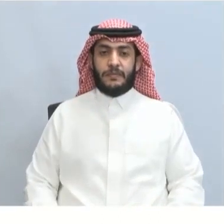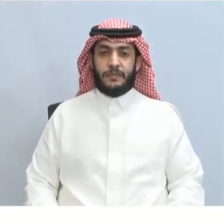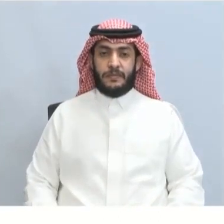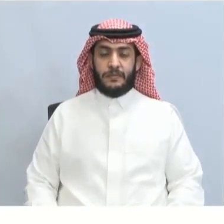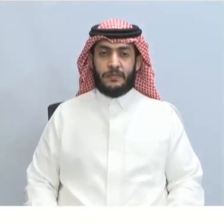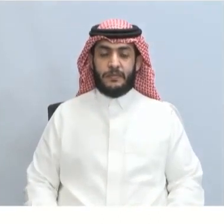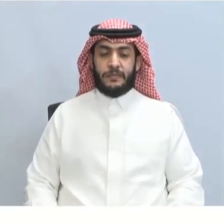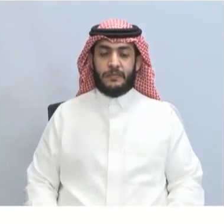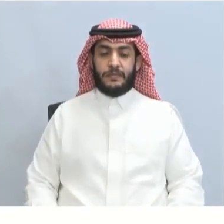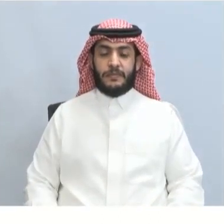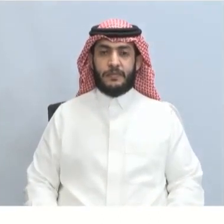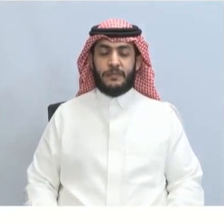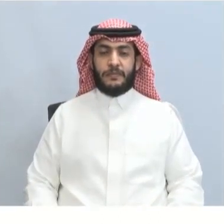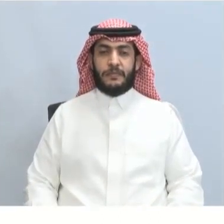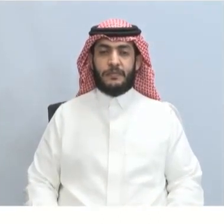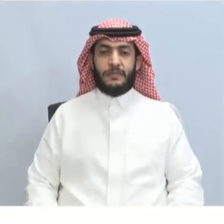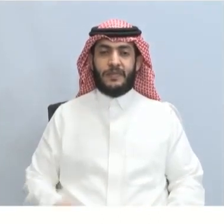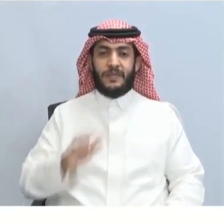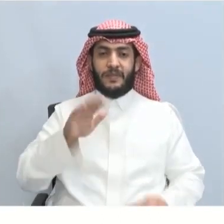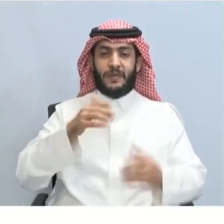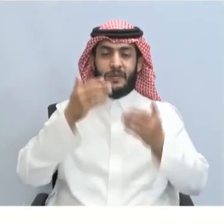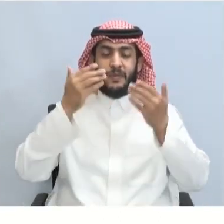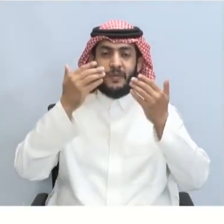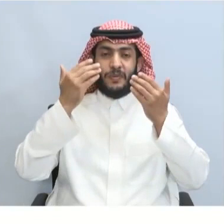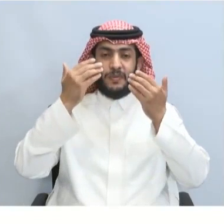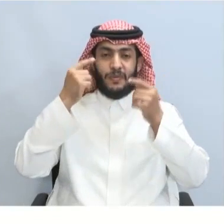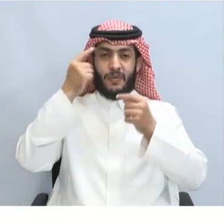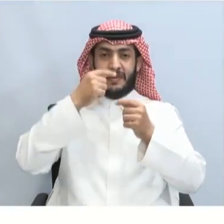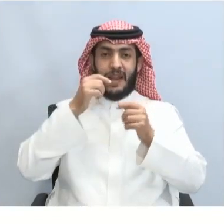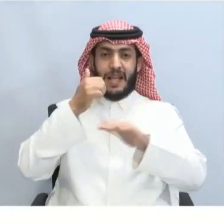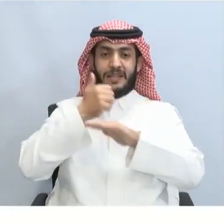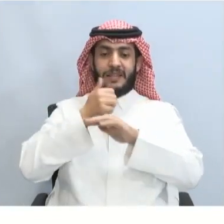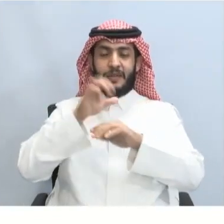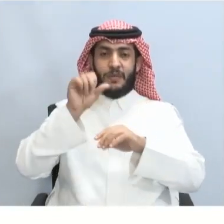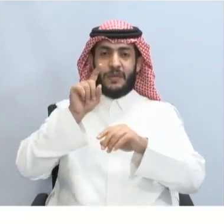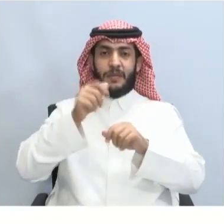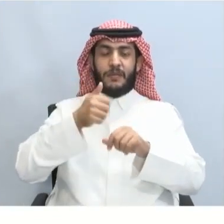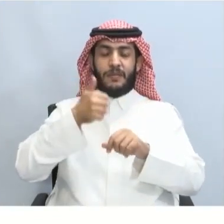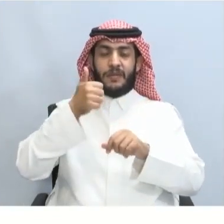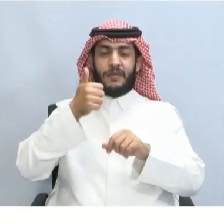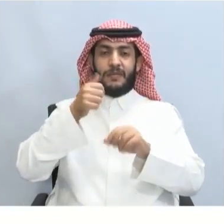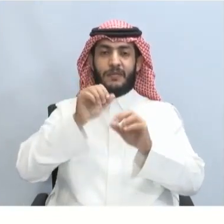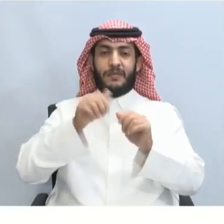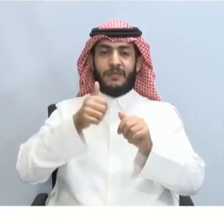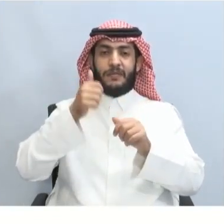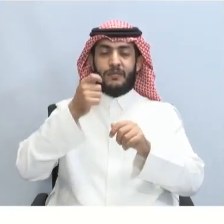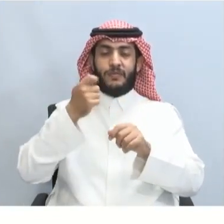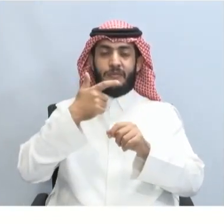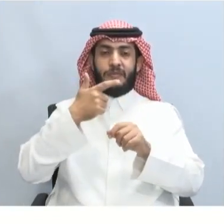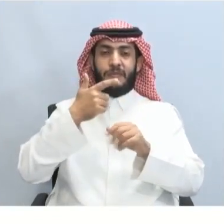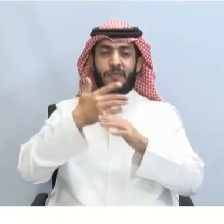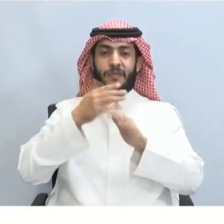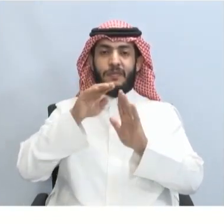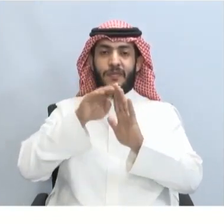الاوامر لدينا الواجهه الاساسيه في هذه المنطقه علامه التبويب تتيح لك التنقل بسرعه بين